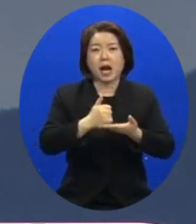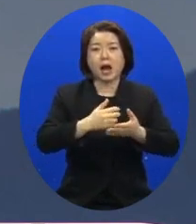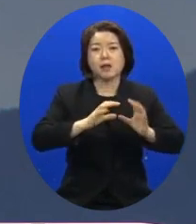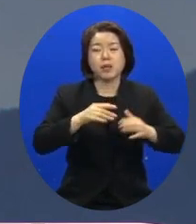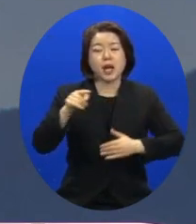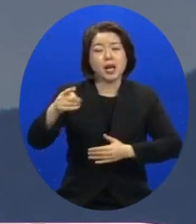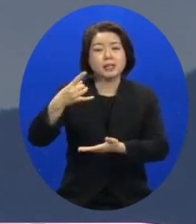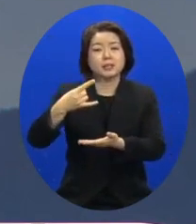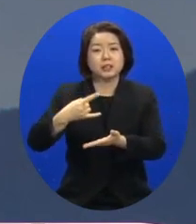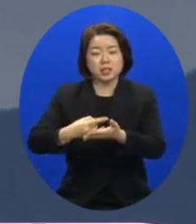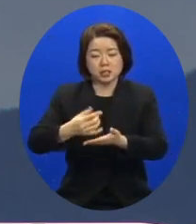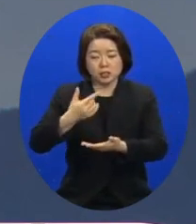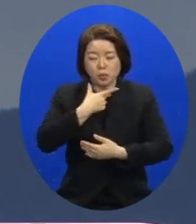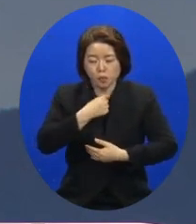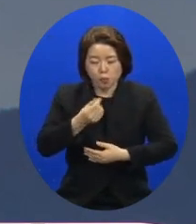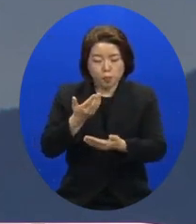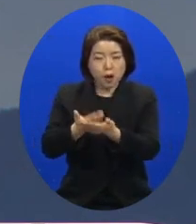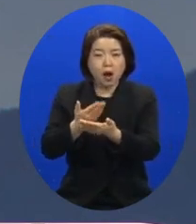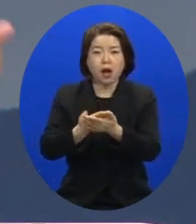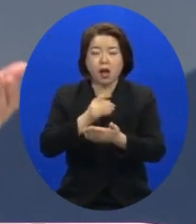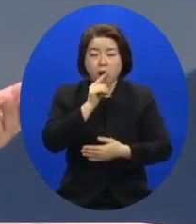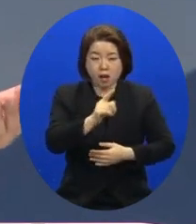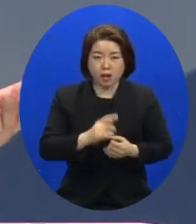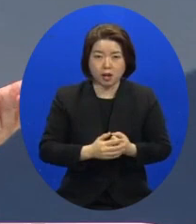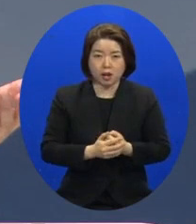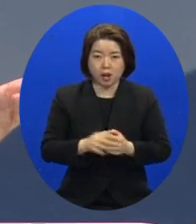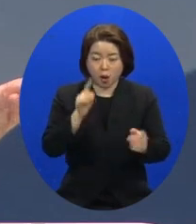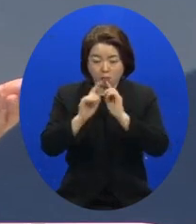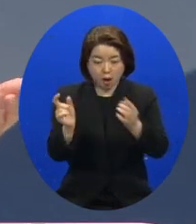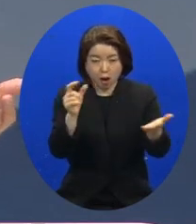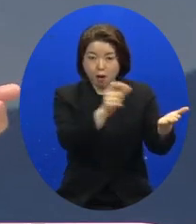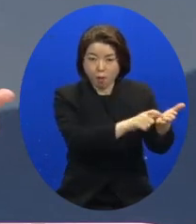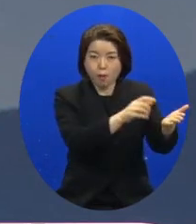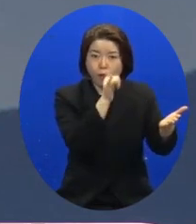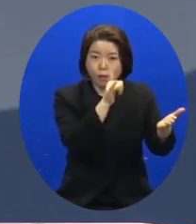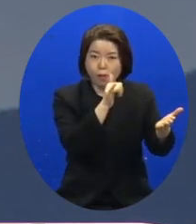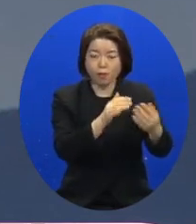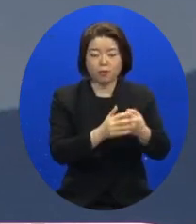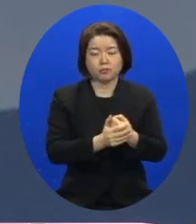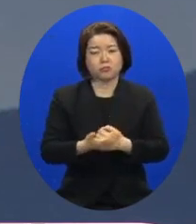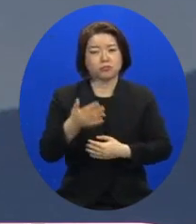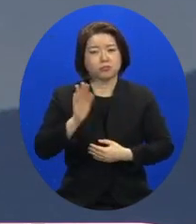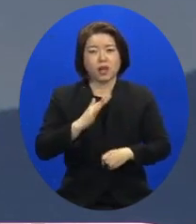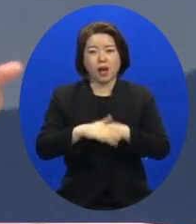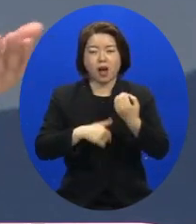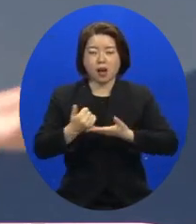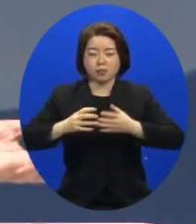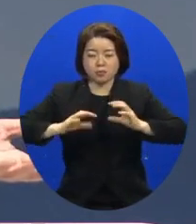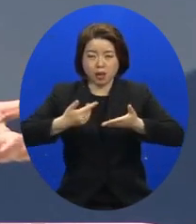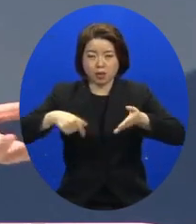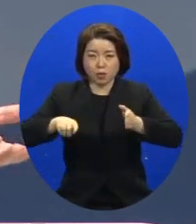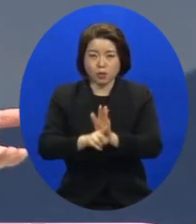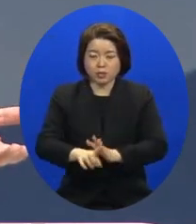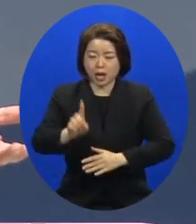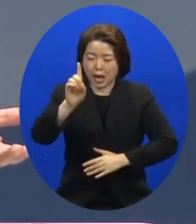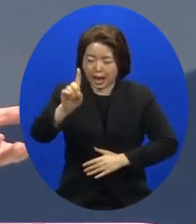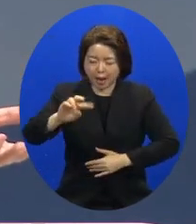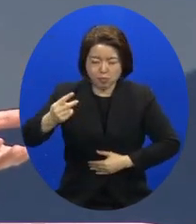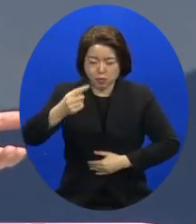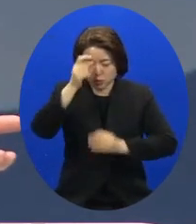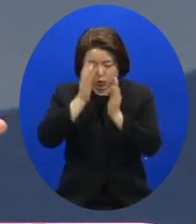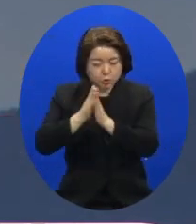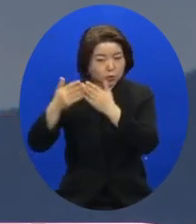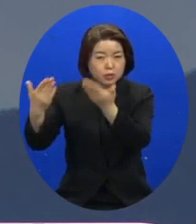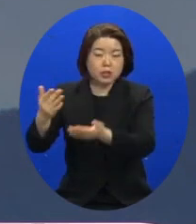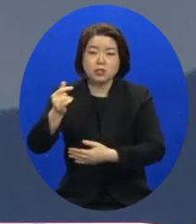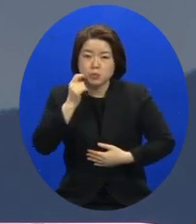그의 의를 구하라. 아, 그렇게 말씀하셨는데 하나님의 나라 위해서는 한 번 제대로 기도도 못